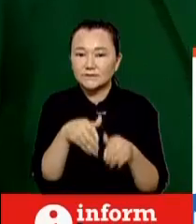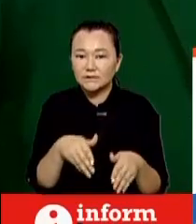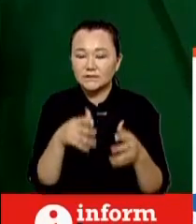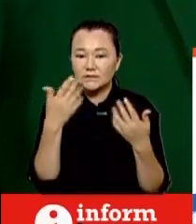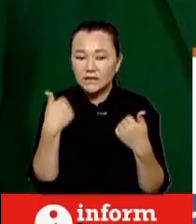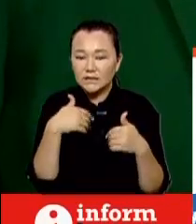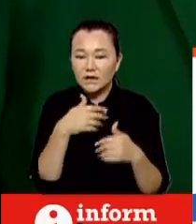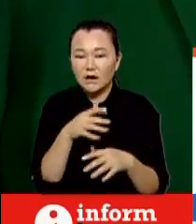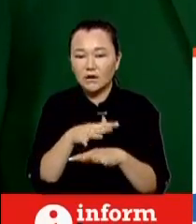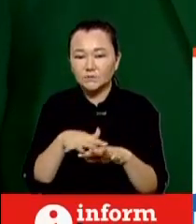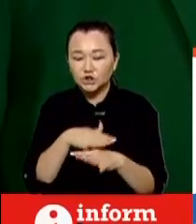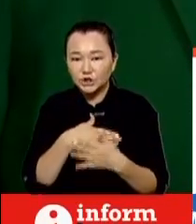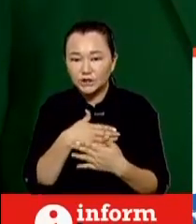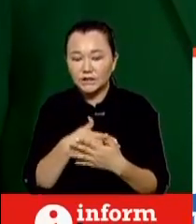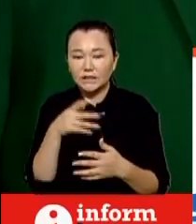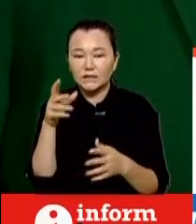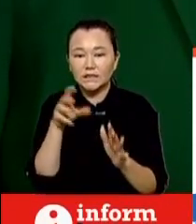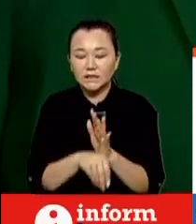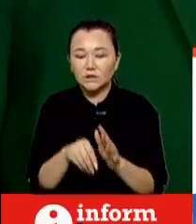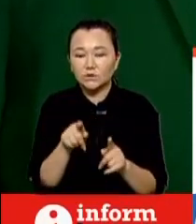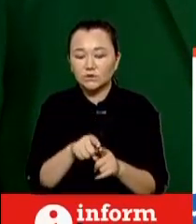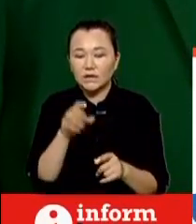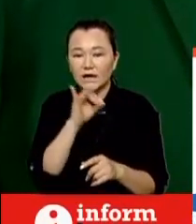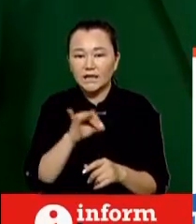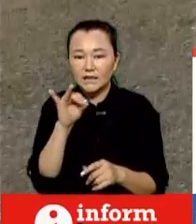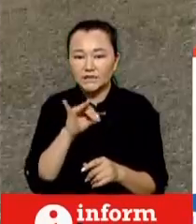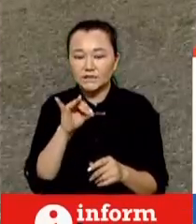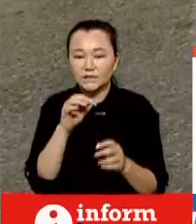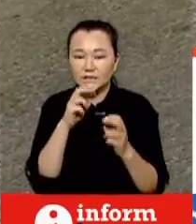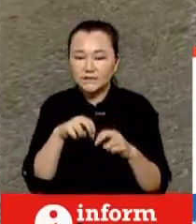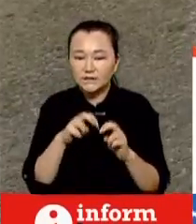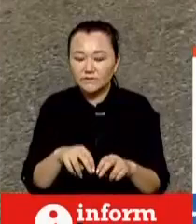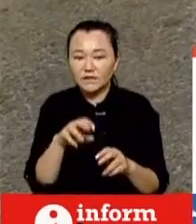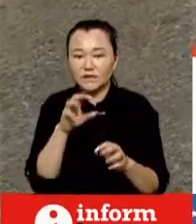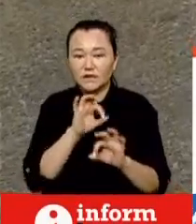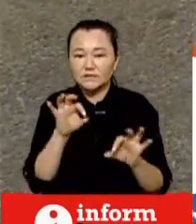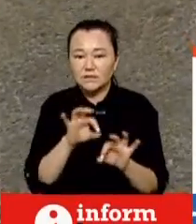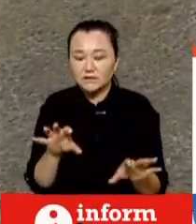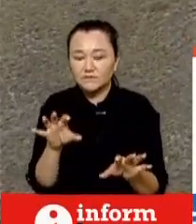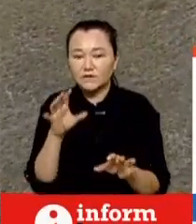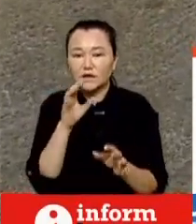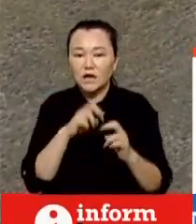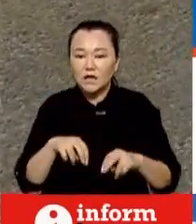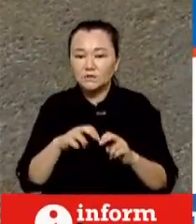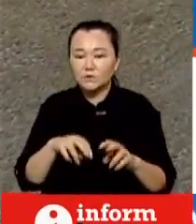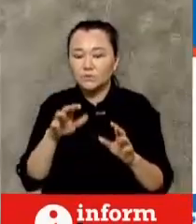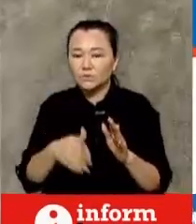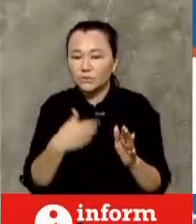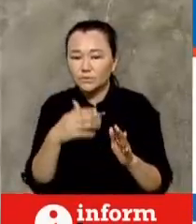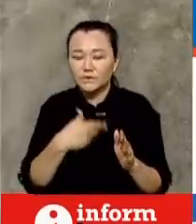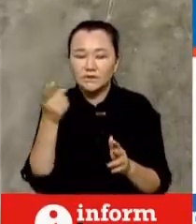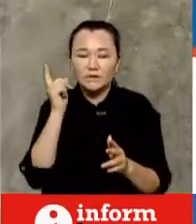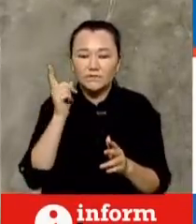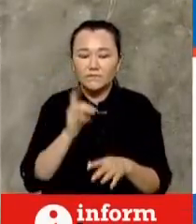общинники об этом говорят результаты археологических исследований раскопки древних захоронений